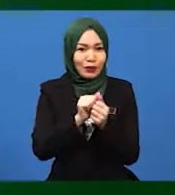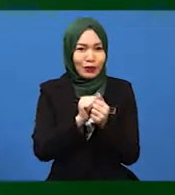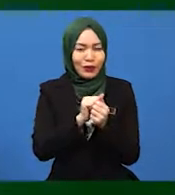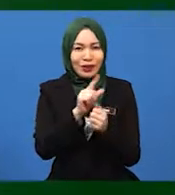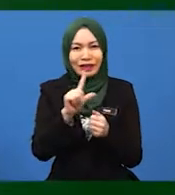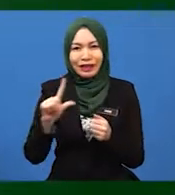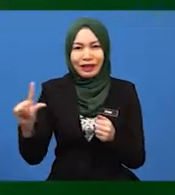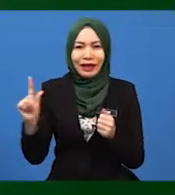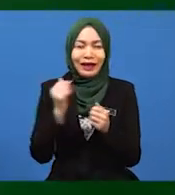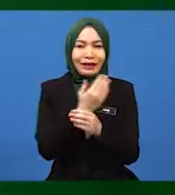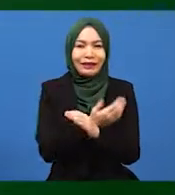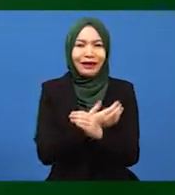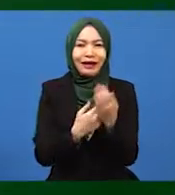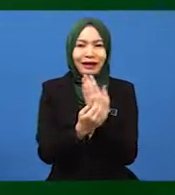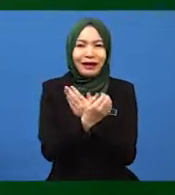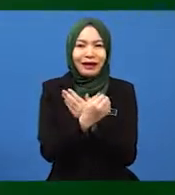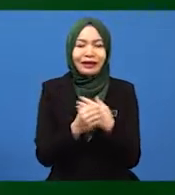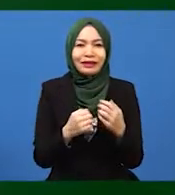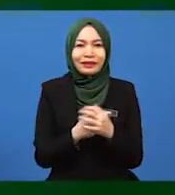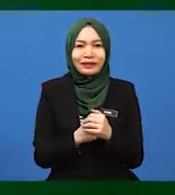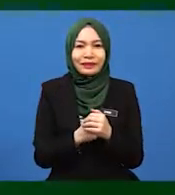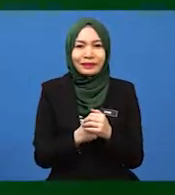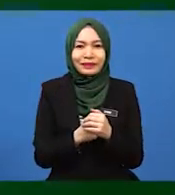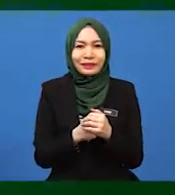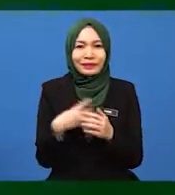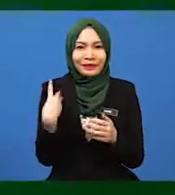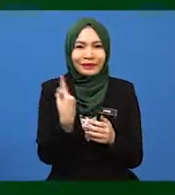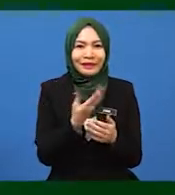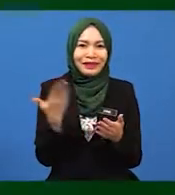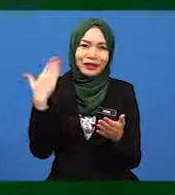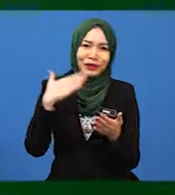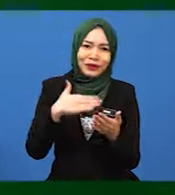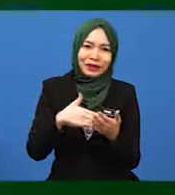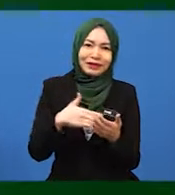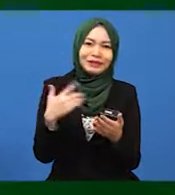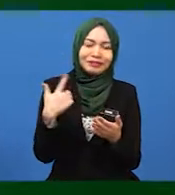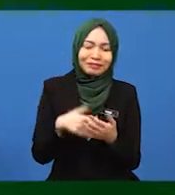cucilah tangan. Kita ulang sekali lagi.